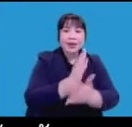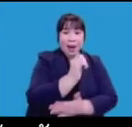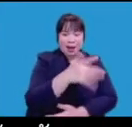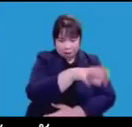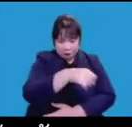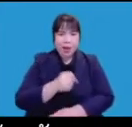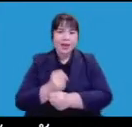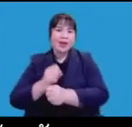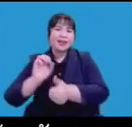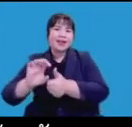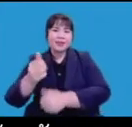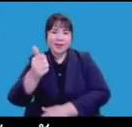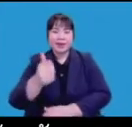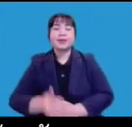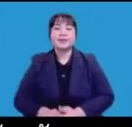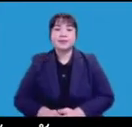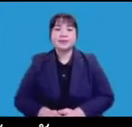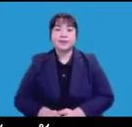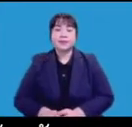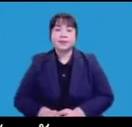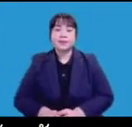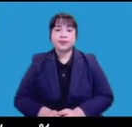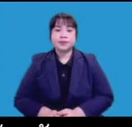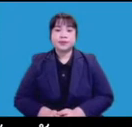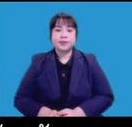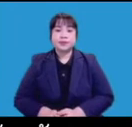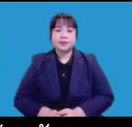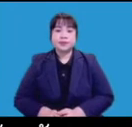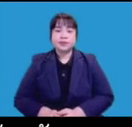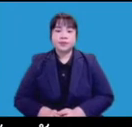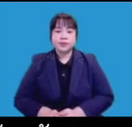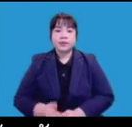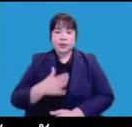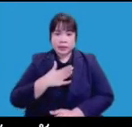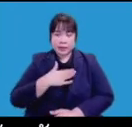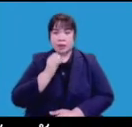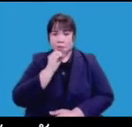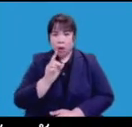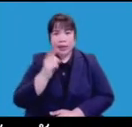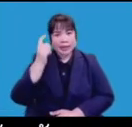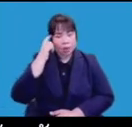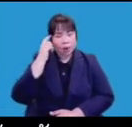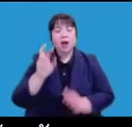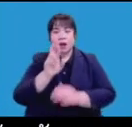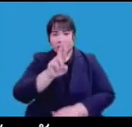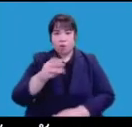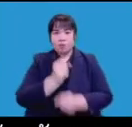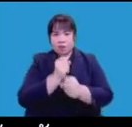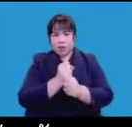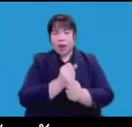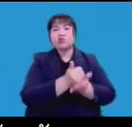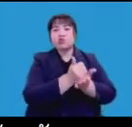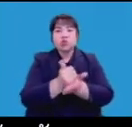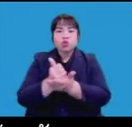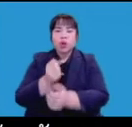ำในพื้นที่อื่นได้นะครับงั้นจะขออนุญาตจบตรงนี้นะครับว่าระบบเนี่ยน่าจะต้องเอื้อกับการทำงานเป็